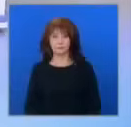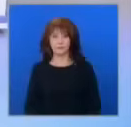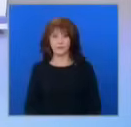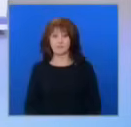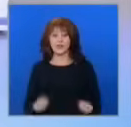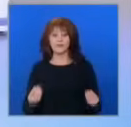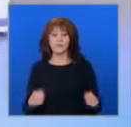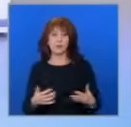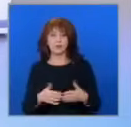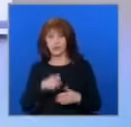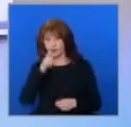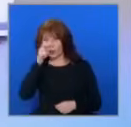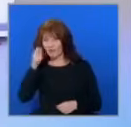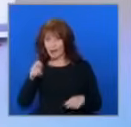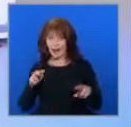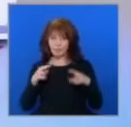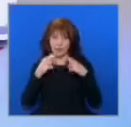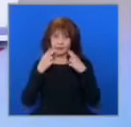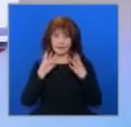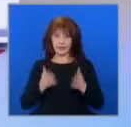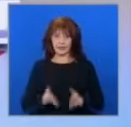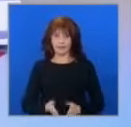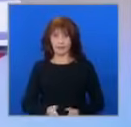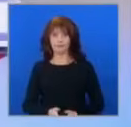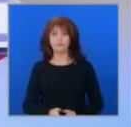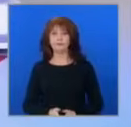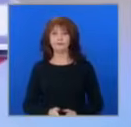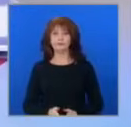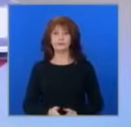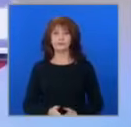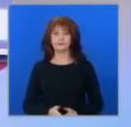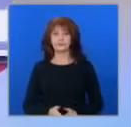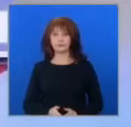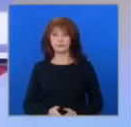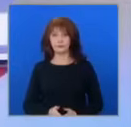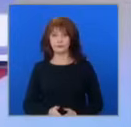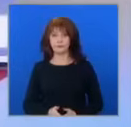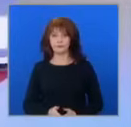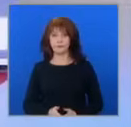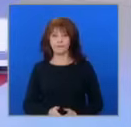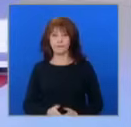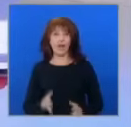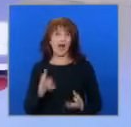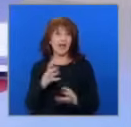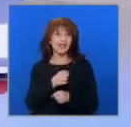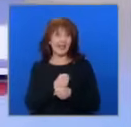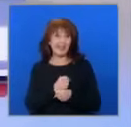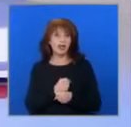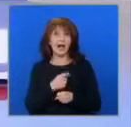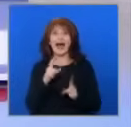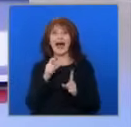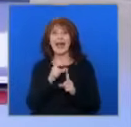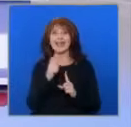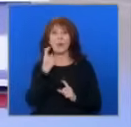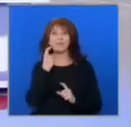Започва централната емисия по света и у нас. Аз съм Аделина Радева. Добър вечер. Аз съм Даниел Чипев. Здравейте. Задържаха Рангел Бизюрев